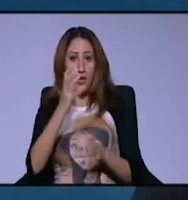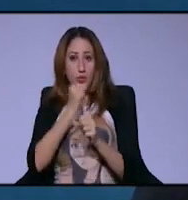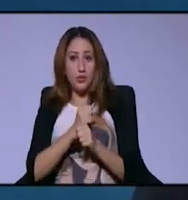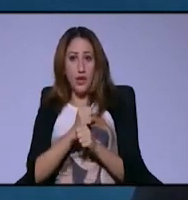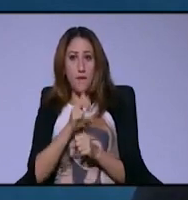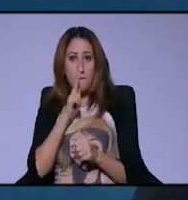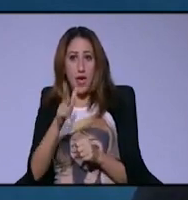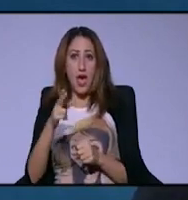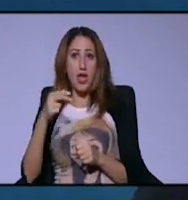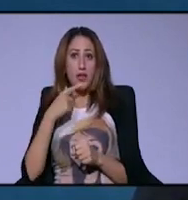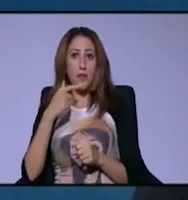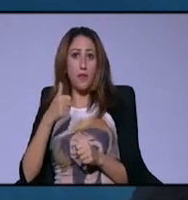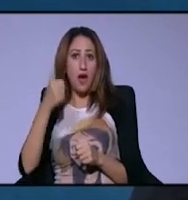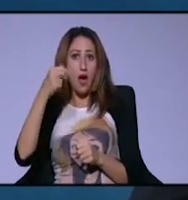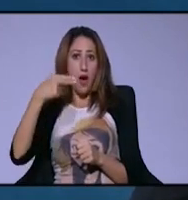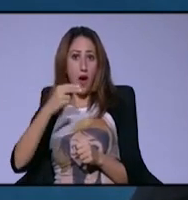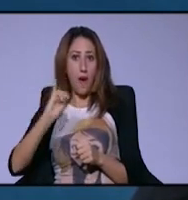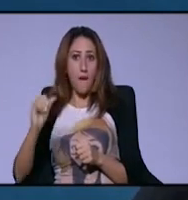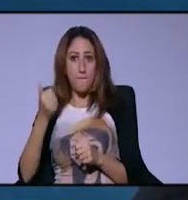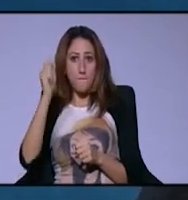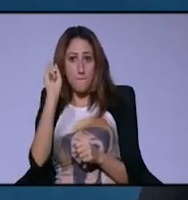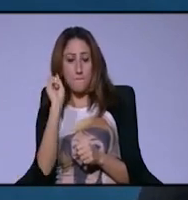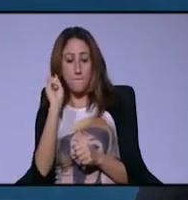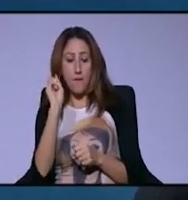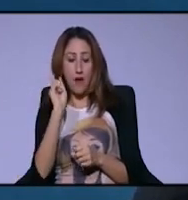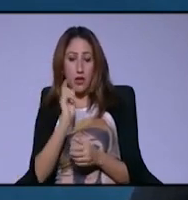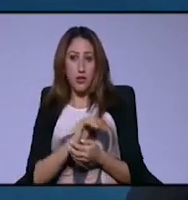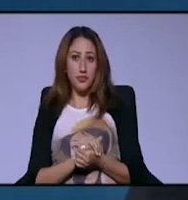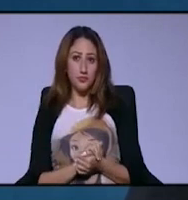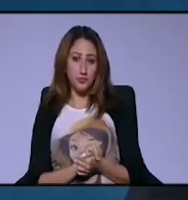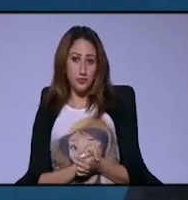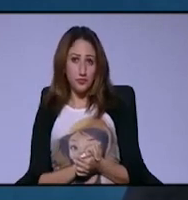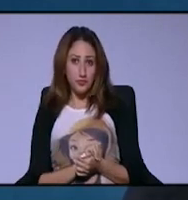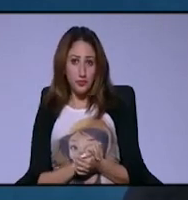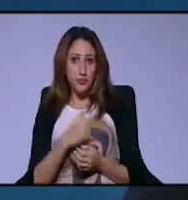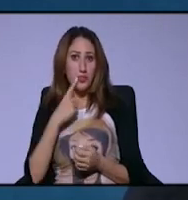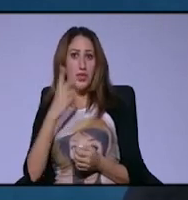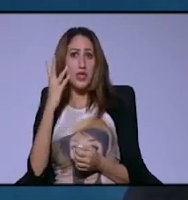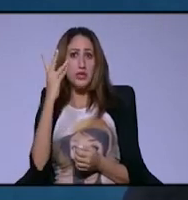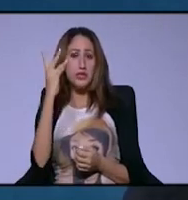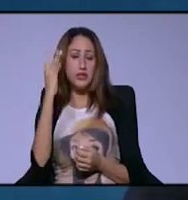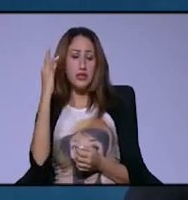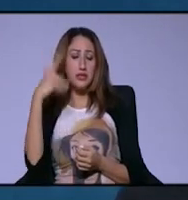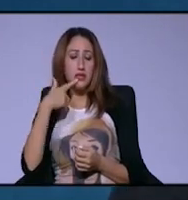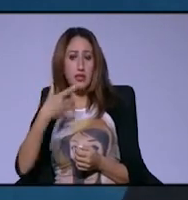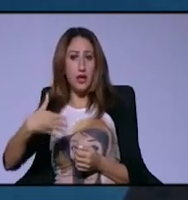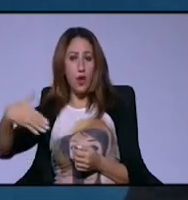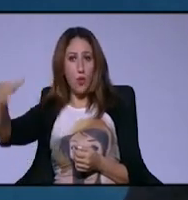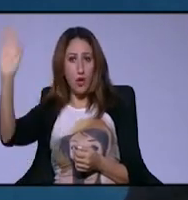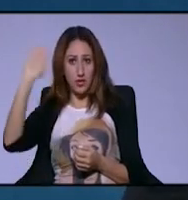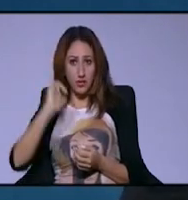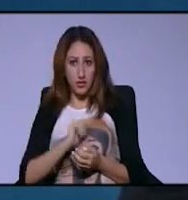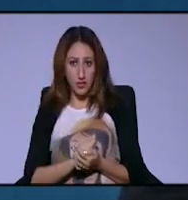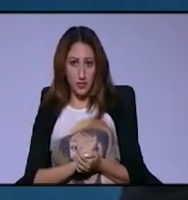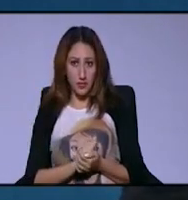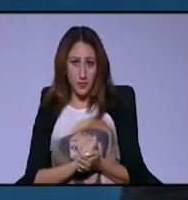لسيدنا عمار في ذلك الموقف تقتلك الفئة الباغية، ومرت عليها سنوات حتى انتقل